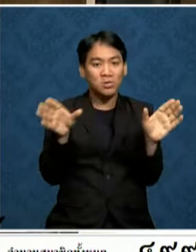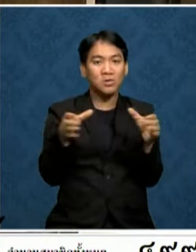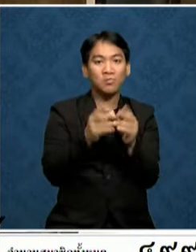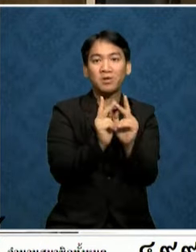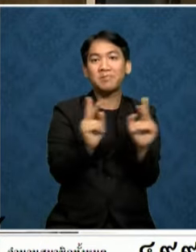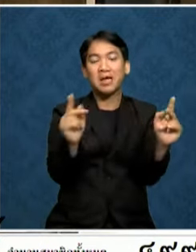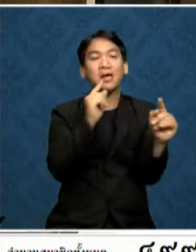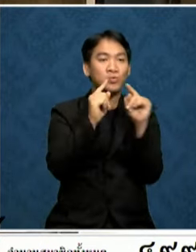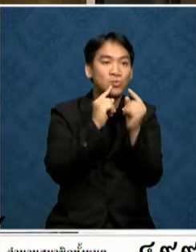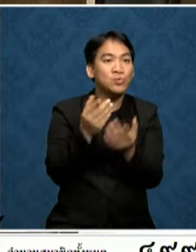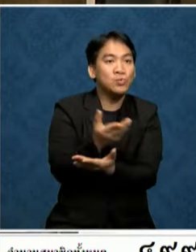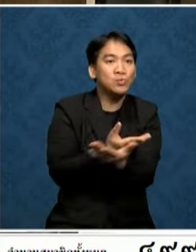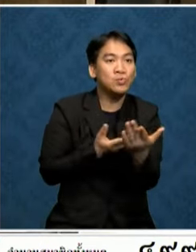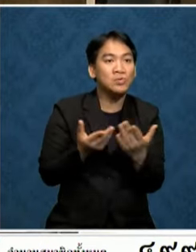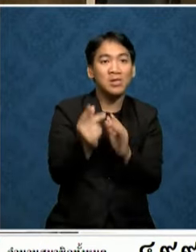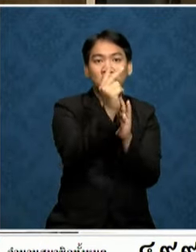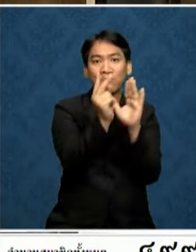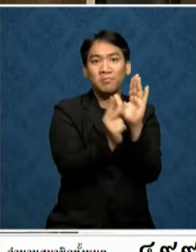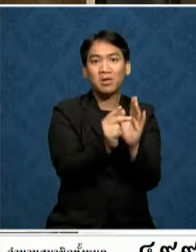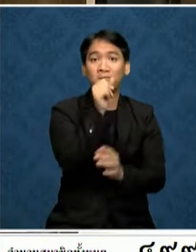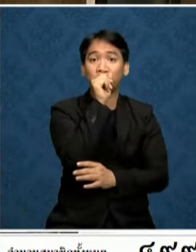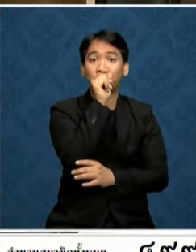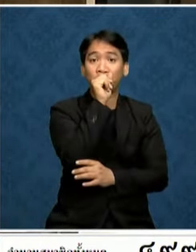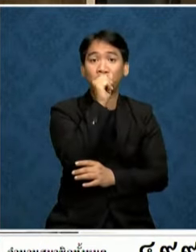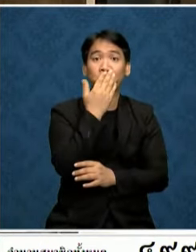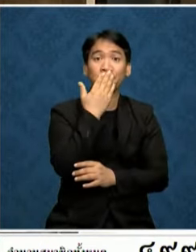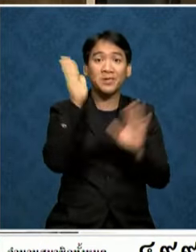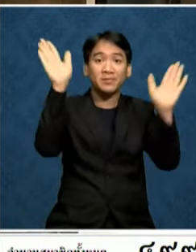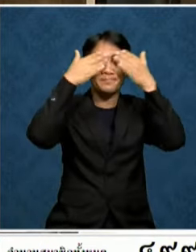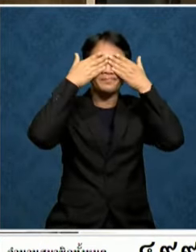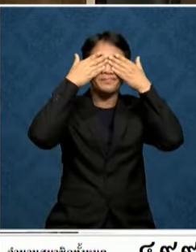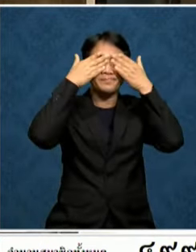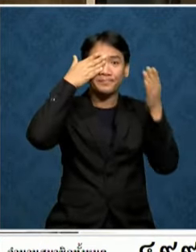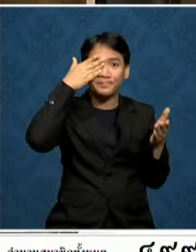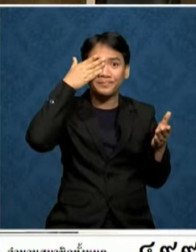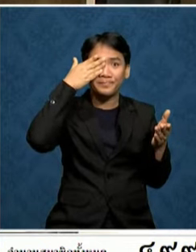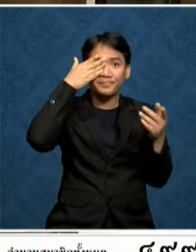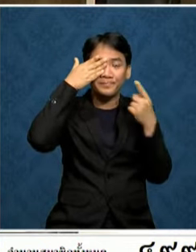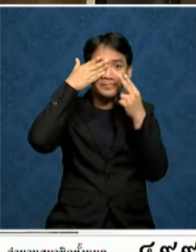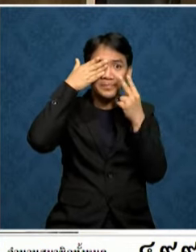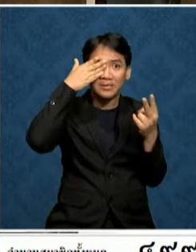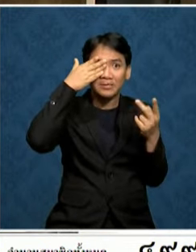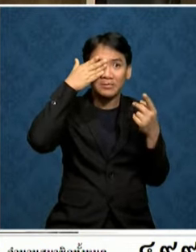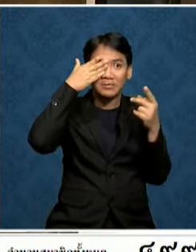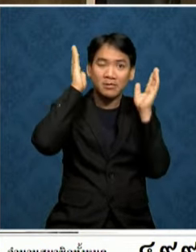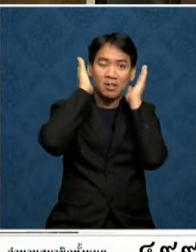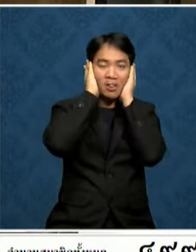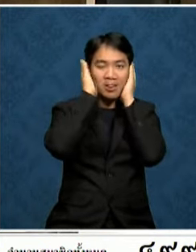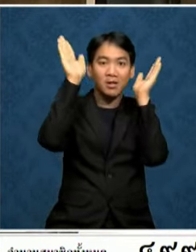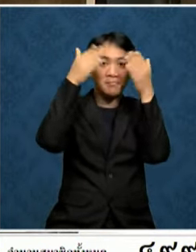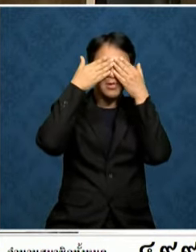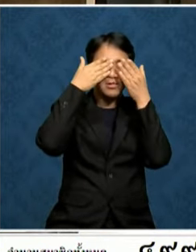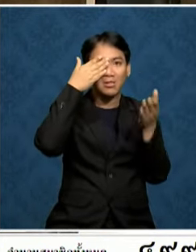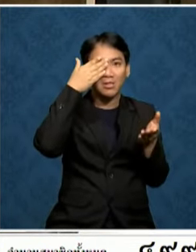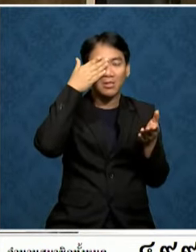แต่การที่เราปิดเอาไว้หรือว่าปิดตาตัวเองเอาไว้ข้างนึงโดยที่รู้อยู่แล้วว่าประเทศเราเนี่ยเป็นแบบไหน